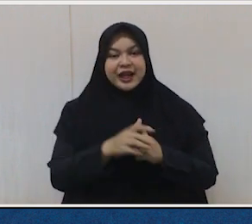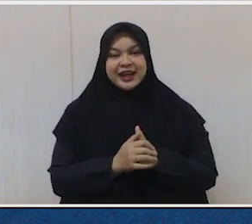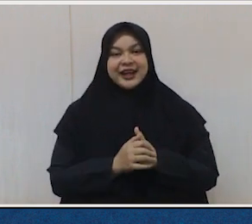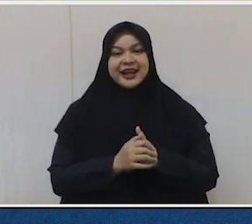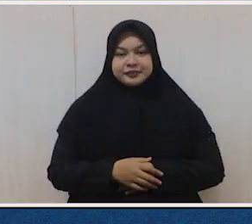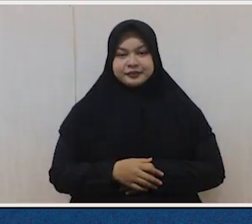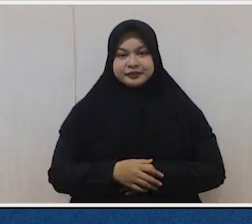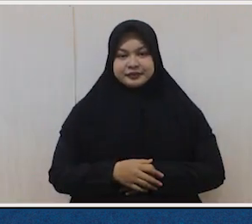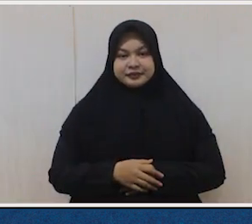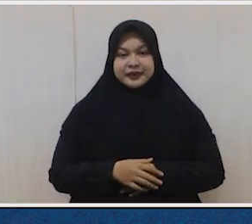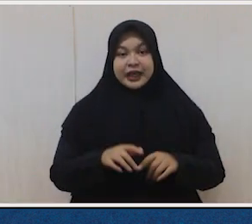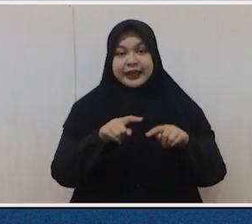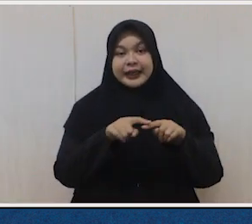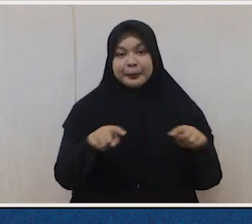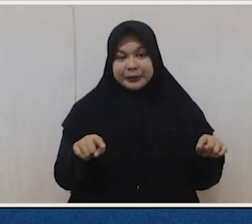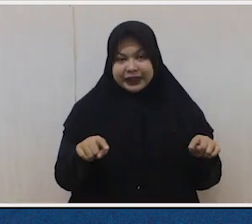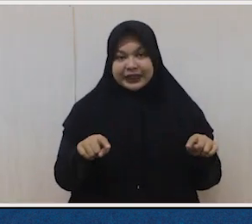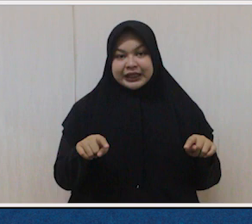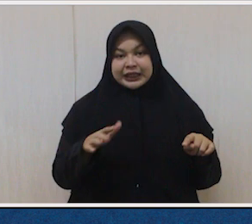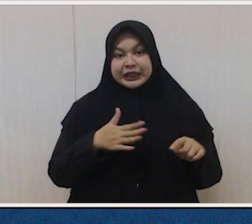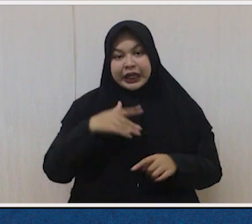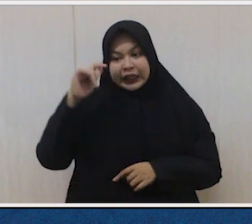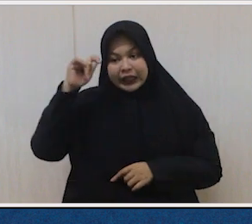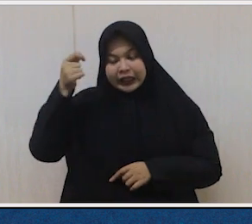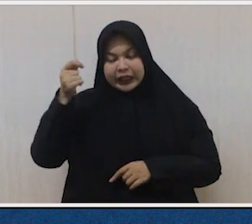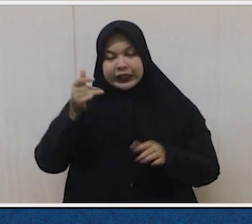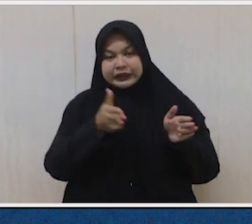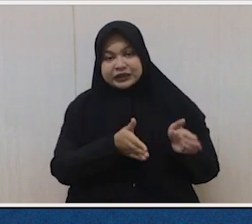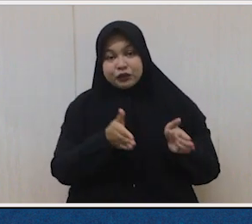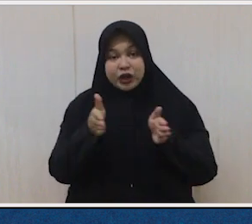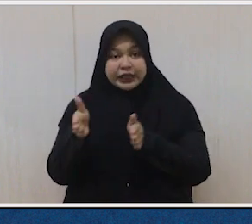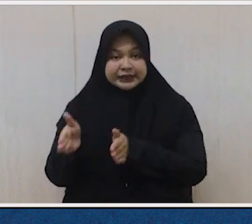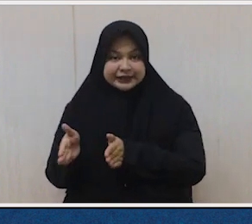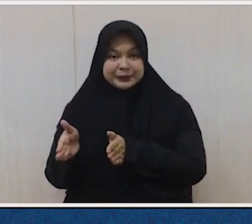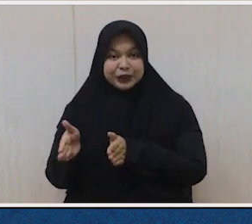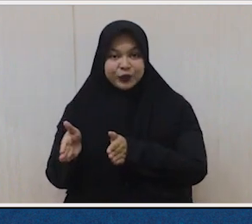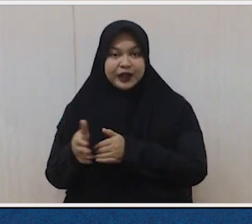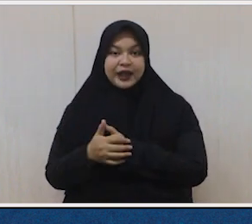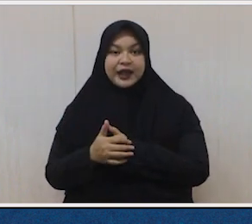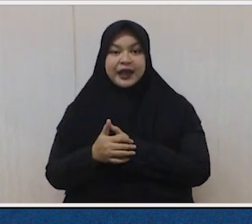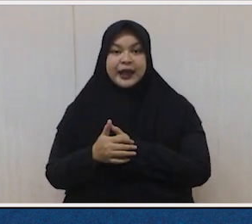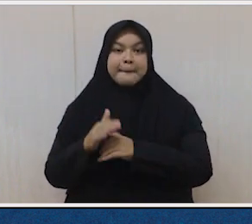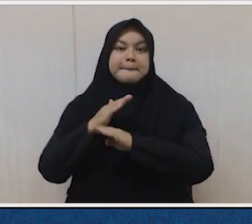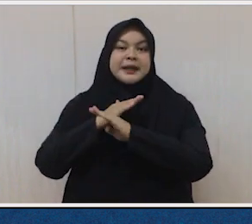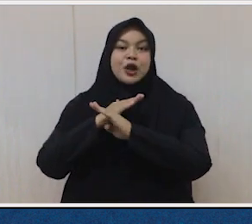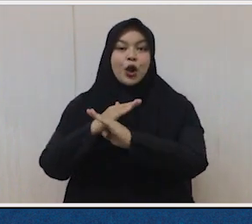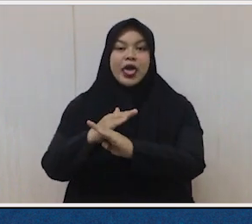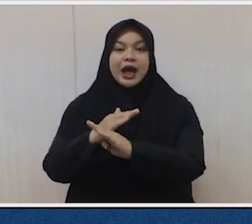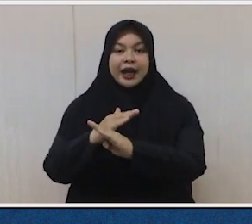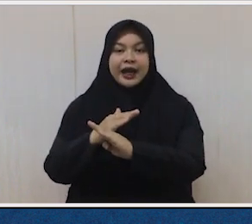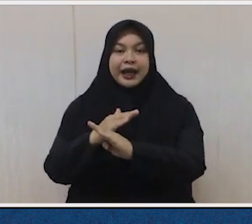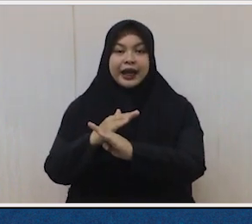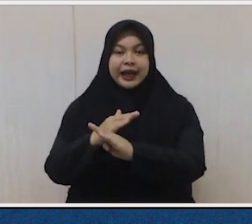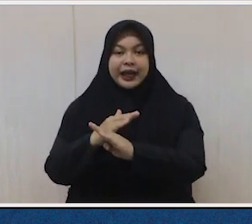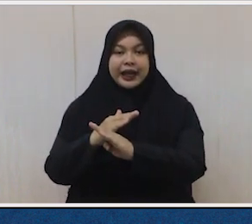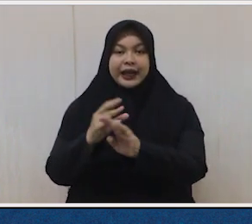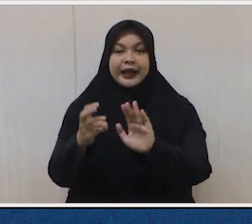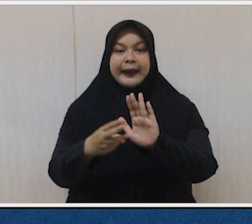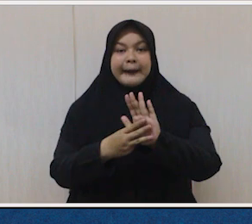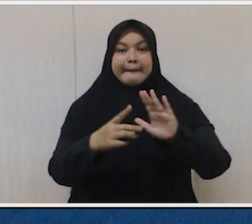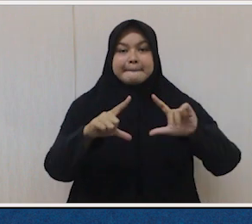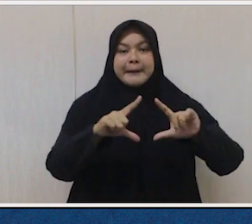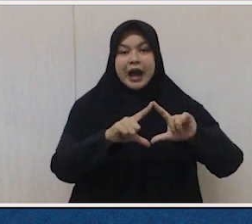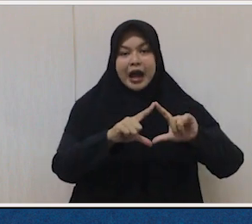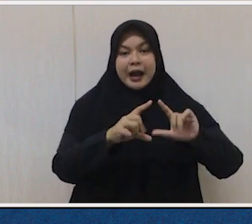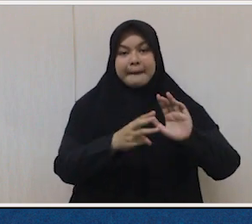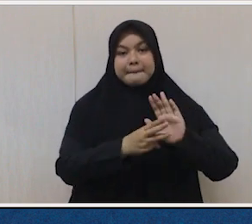di tengah-tengah gitu nah tapi ingat lagi fase berikutnya adalah penolakan dalam penolakan dari